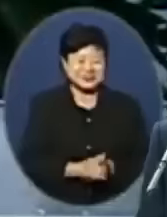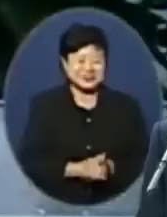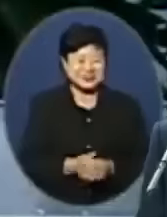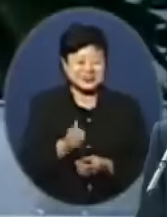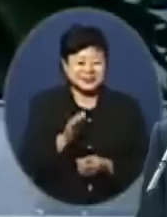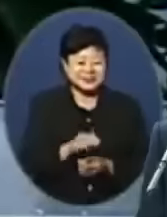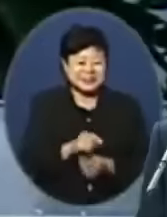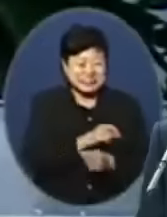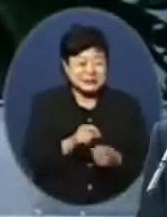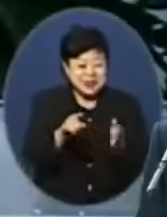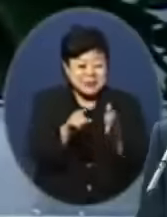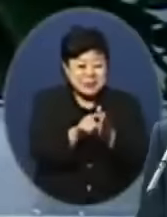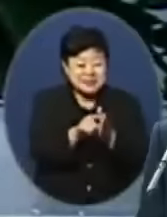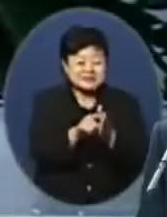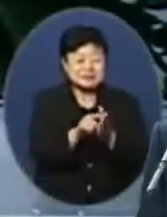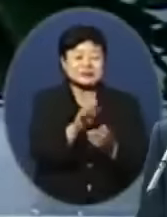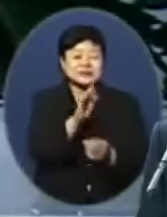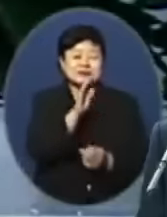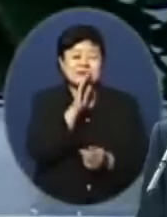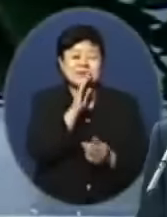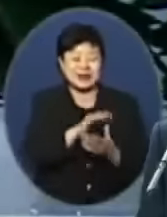그러므로 이 특수한 믿음은 참